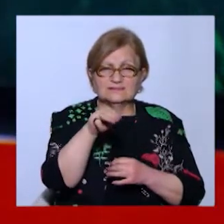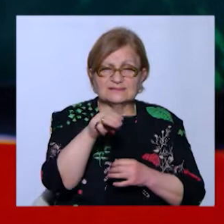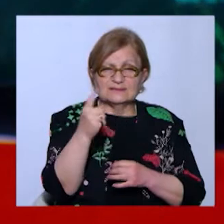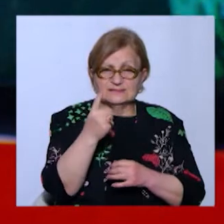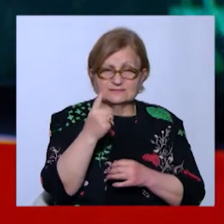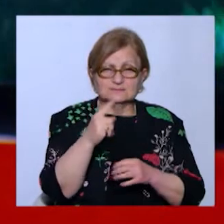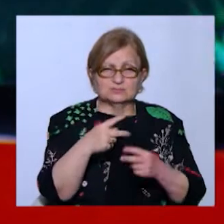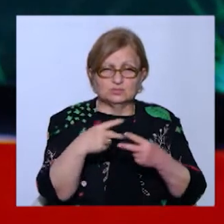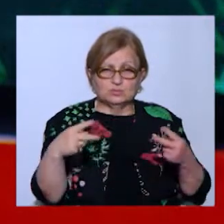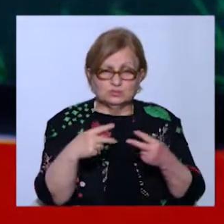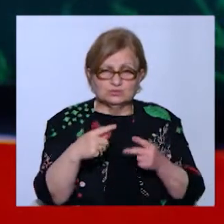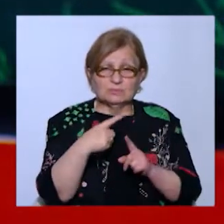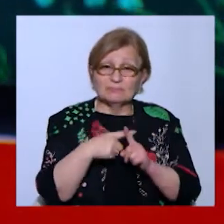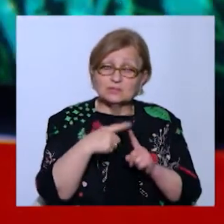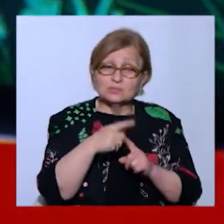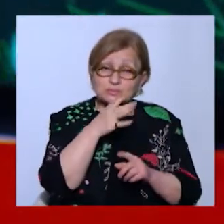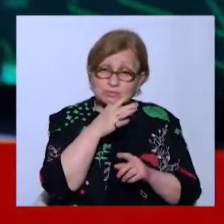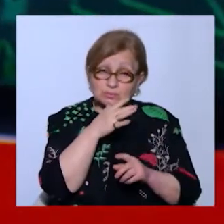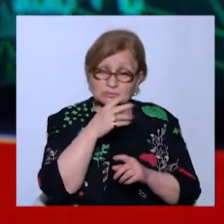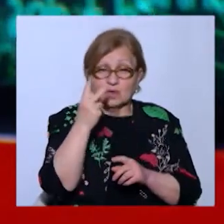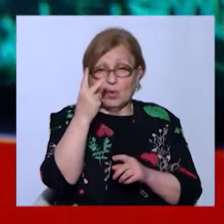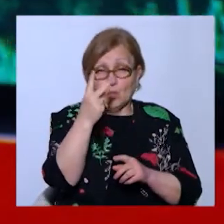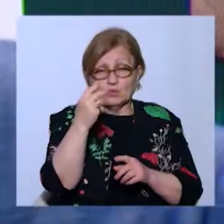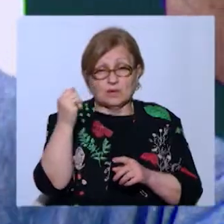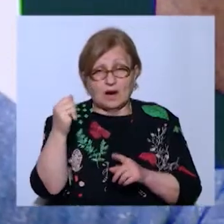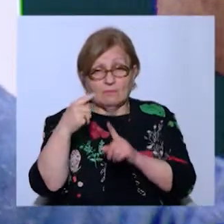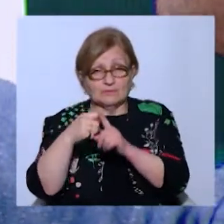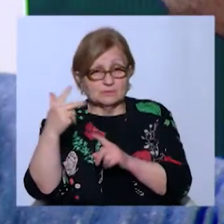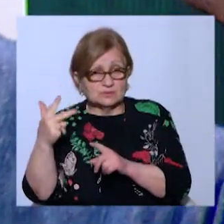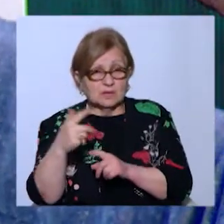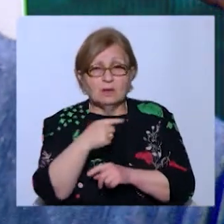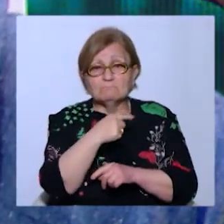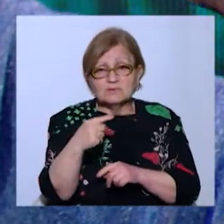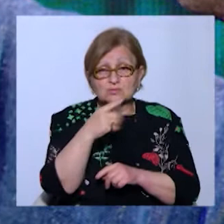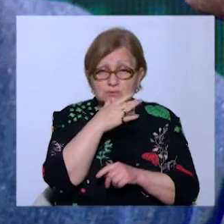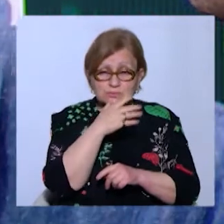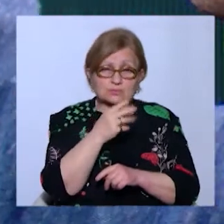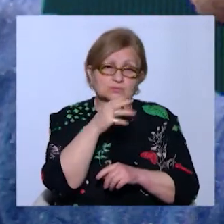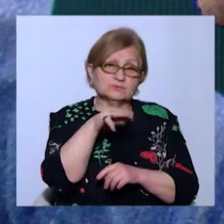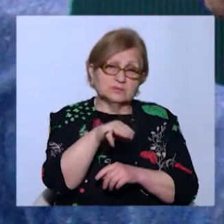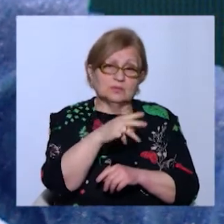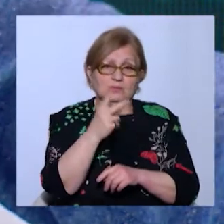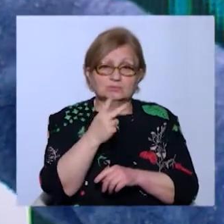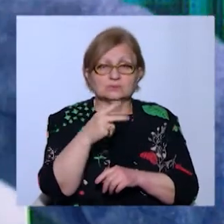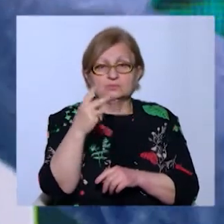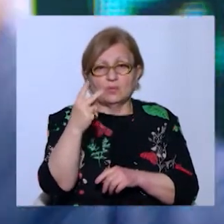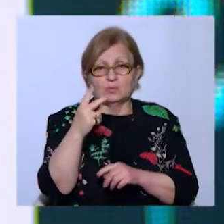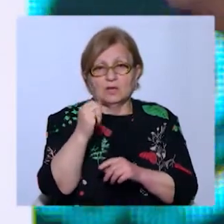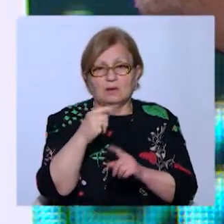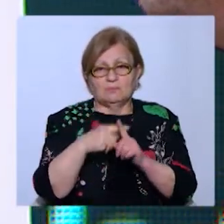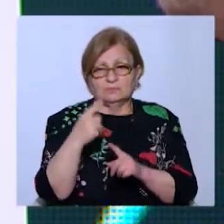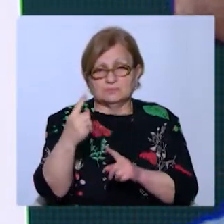უდრის პლუსი შემთხვევაში 2a პლუს 3 მინუსი შემთხვევაში 2a პლუს